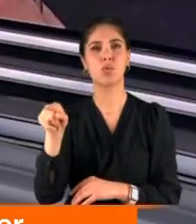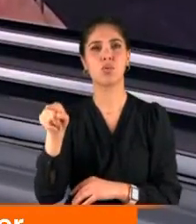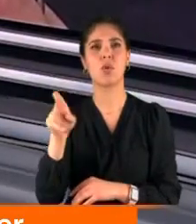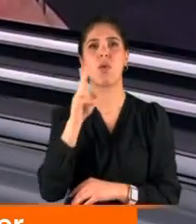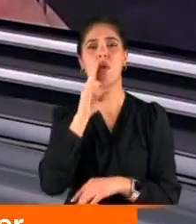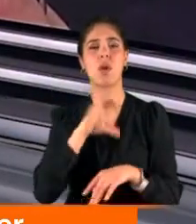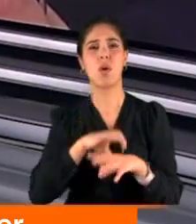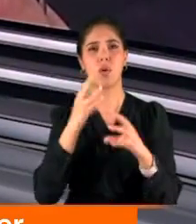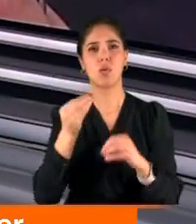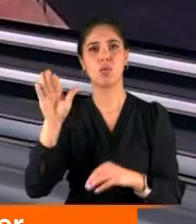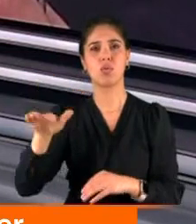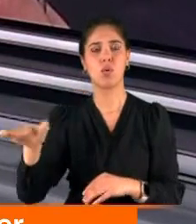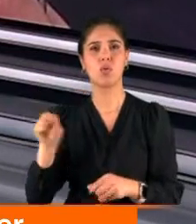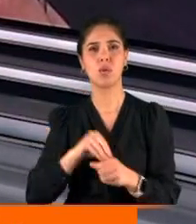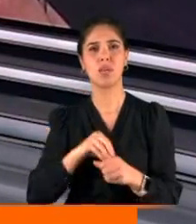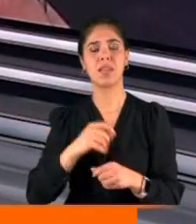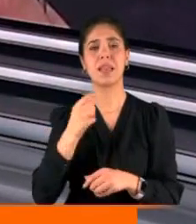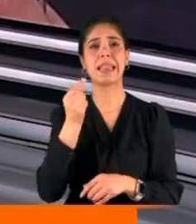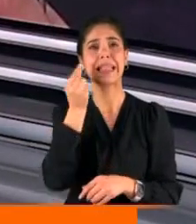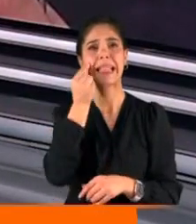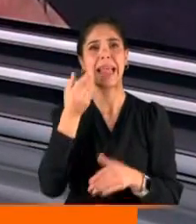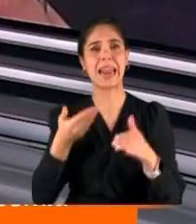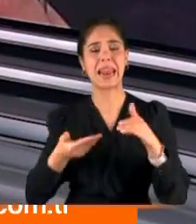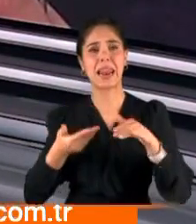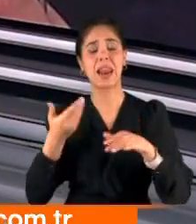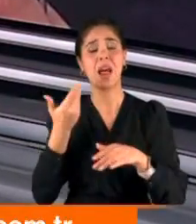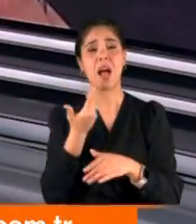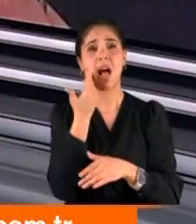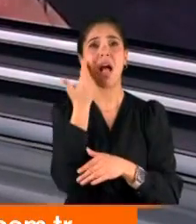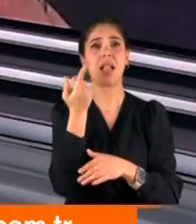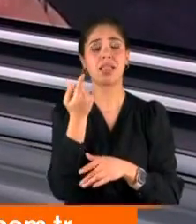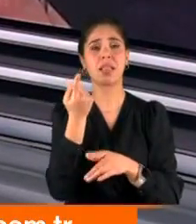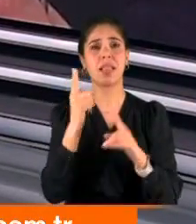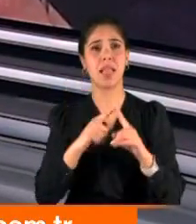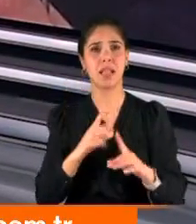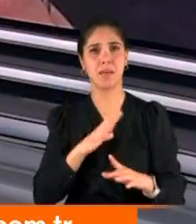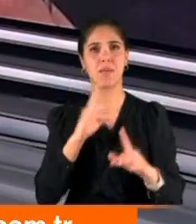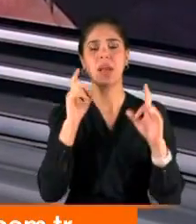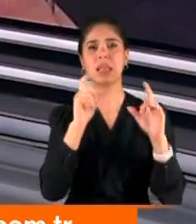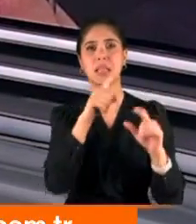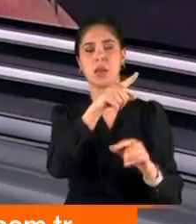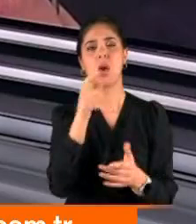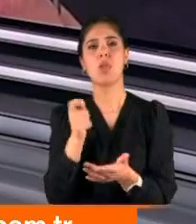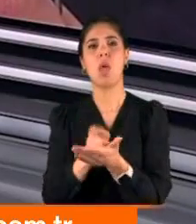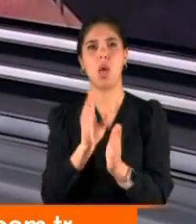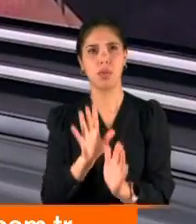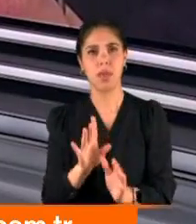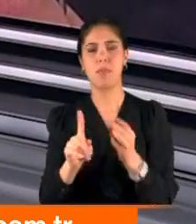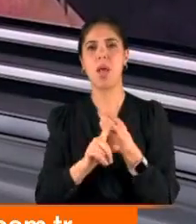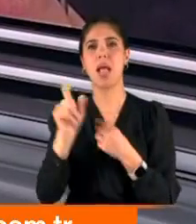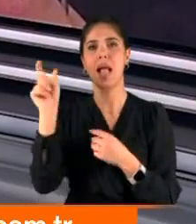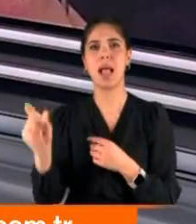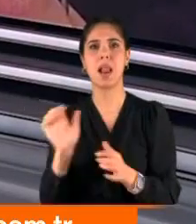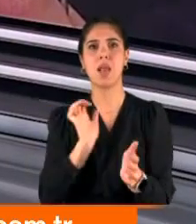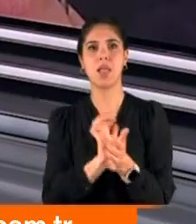biri. Şeker hastası olan çocuklar için deri altına yerleştirilen ölçüm sensörleri var. Ancak SGK bu cihazı karşılamıyordu. Elanur'un